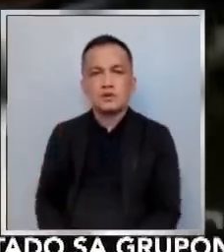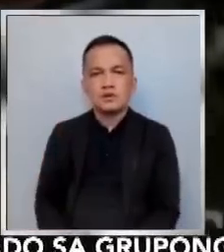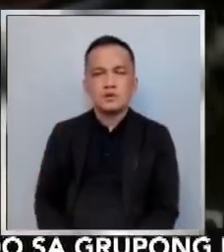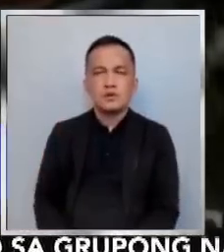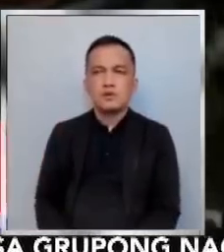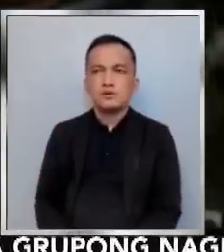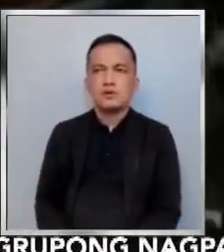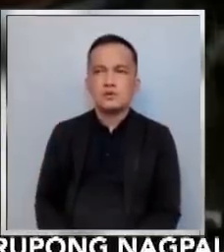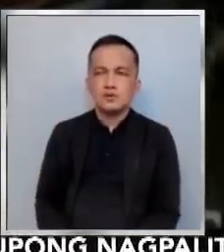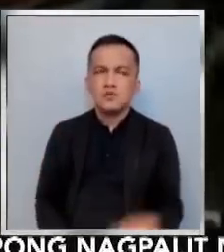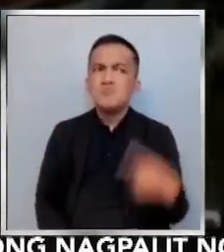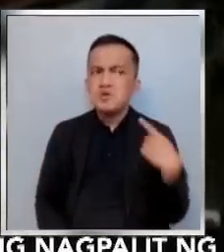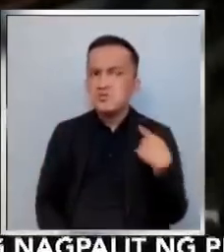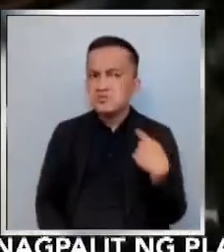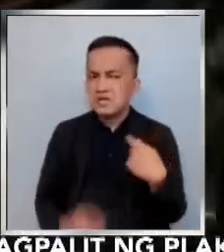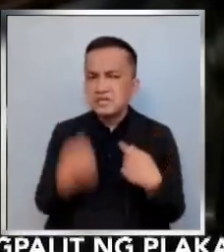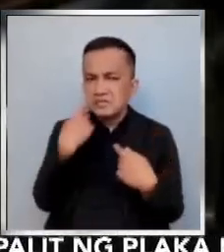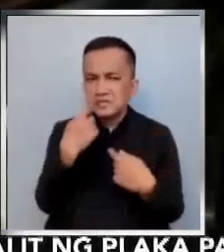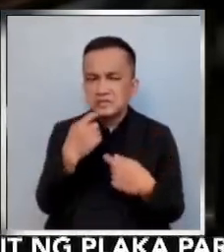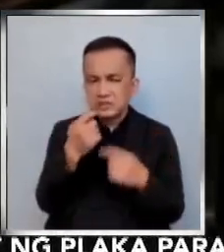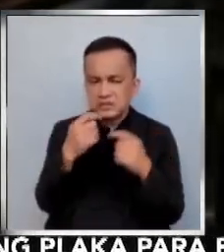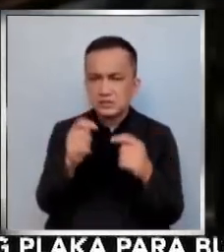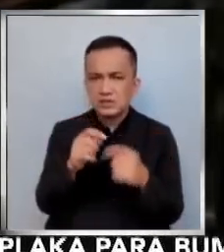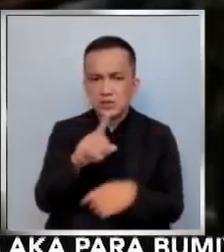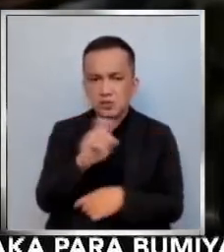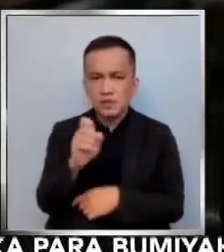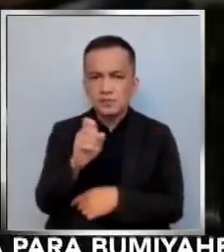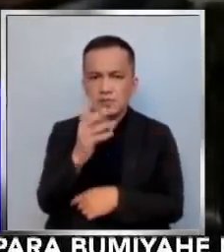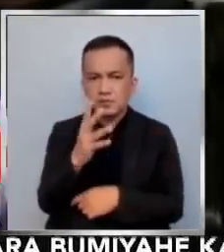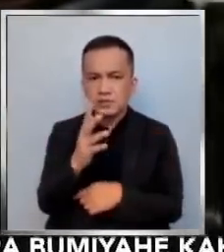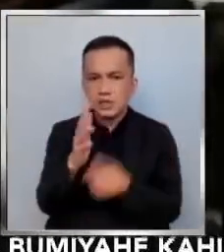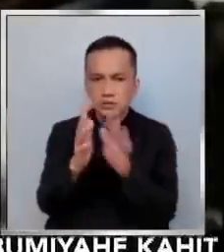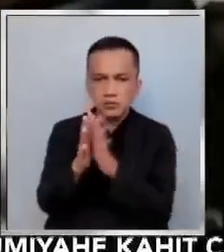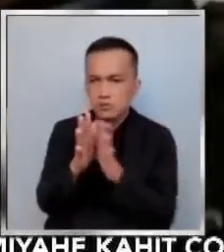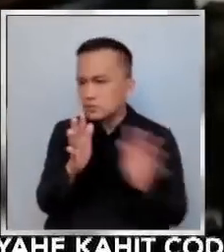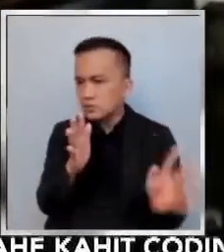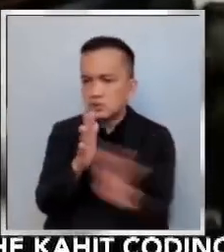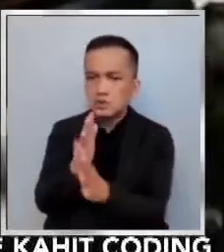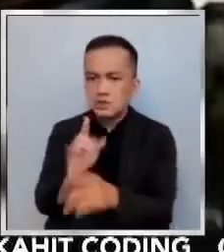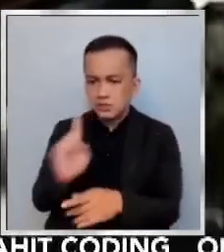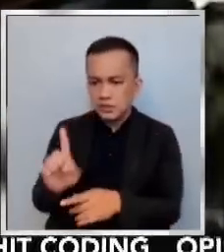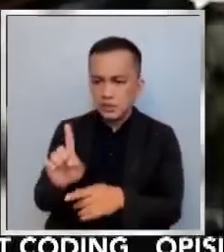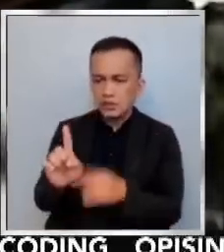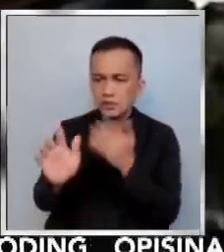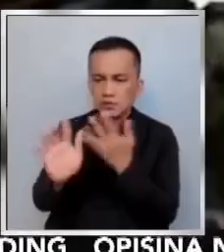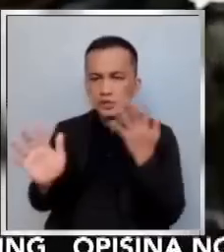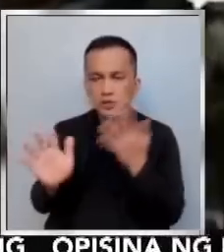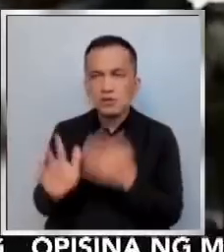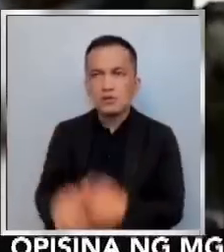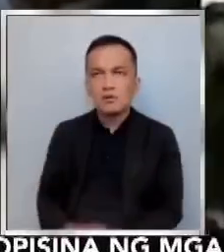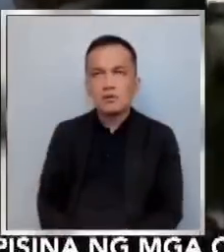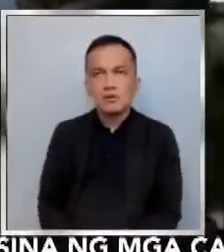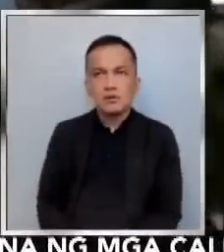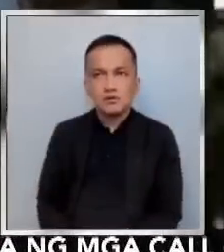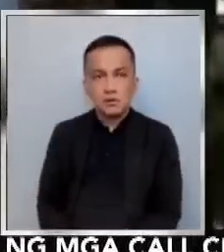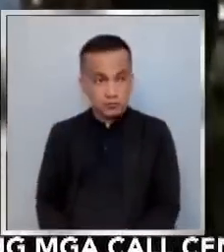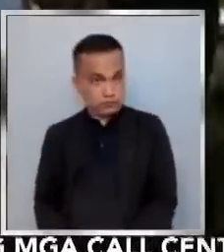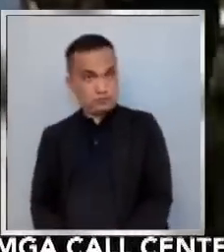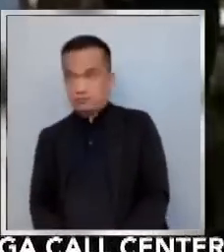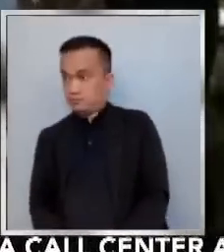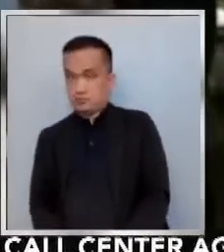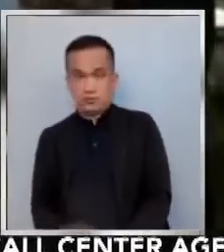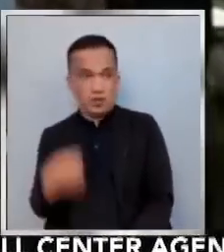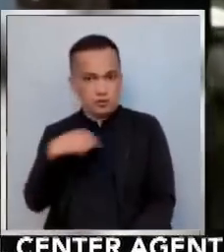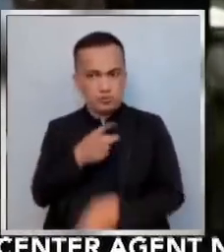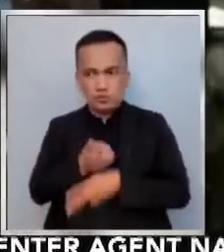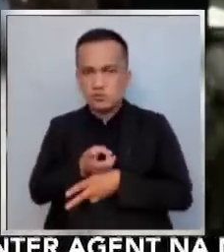kaninang nag-try na 150 packs po silang sisingit. Isa lang po yung pumila. Siyempre po kami po, binantayan po talaga